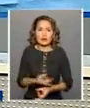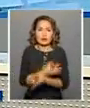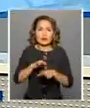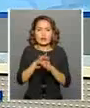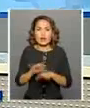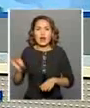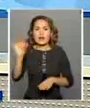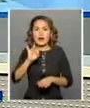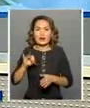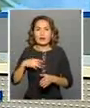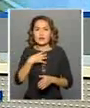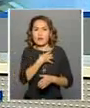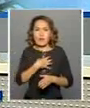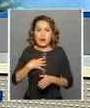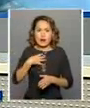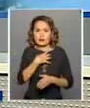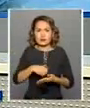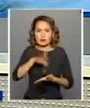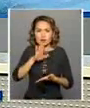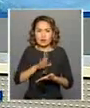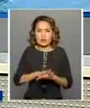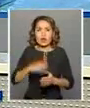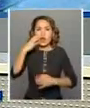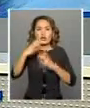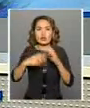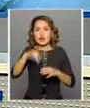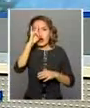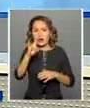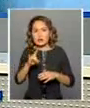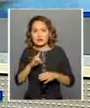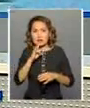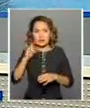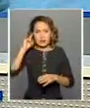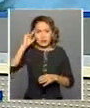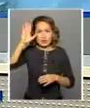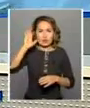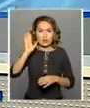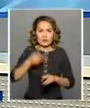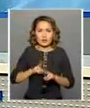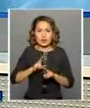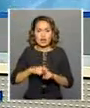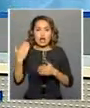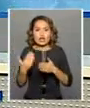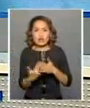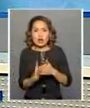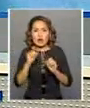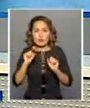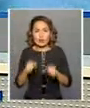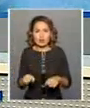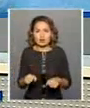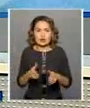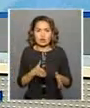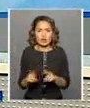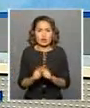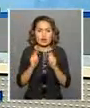тарихи маңызды тақырыпты айналып өткен емес. Дүниежүзілік көрме Қазақстанның атын шартарапқа танытып қана қоймайды. Сонымен қатар жаңа мүмкіндіктерге